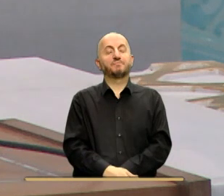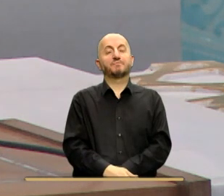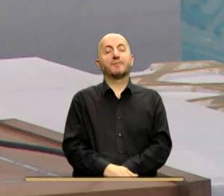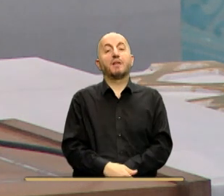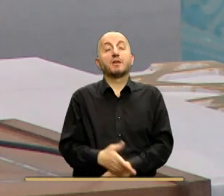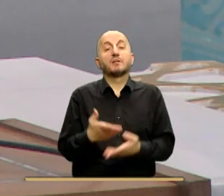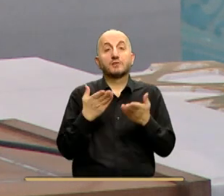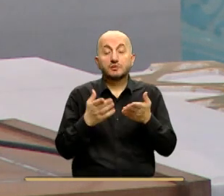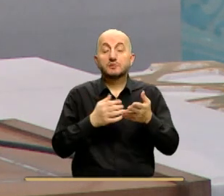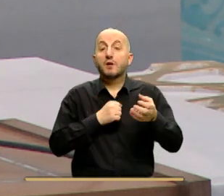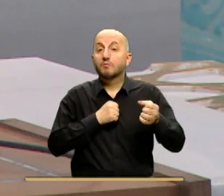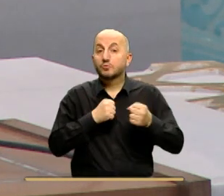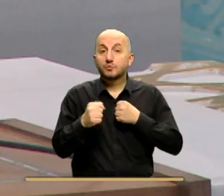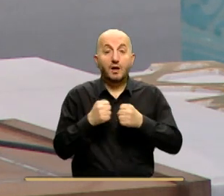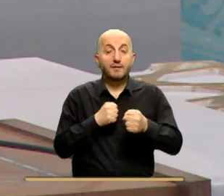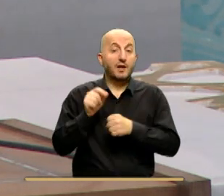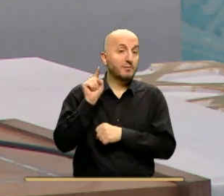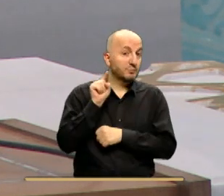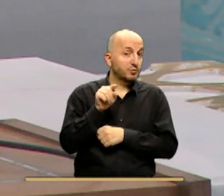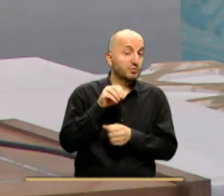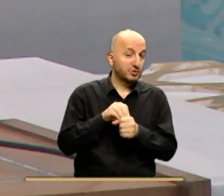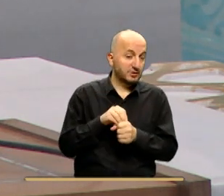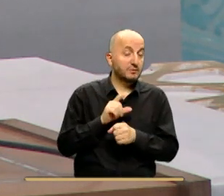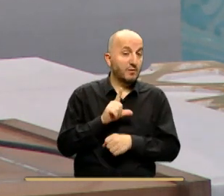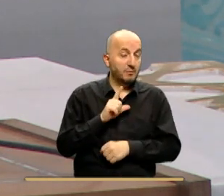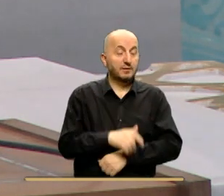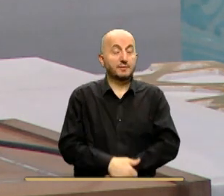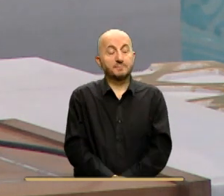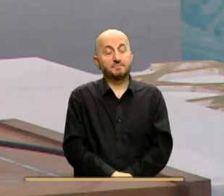İşte mücadelemiz bunun için olmalı değerli kardeşlerim.